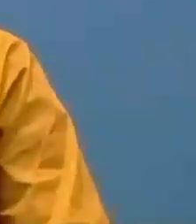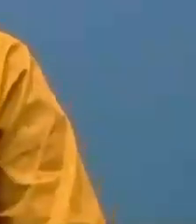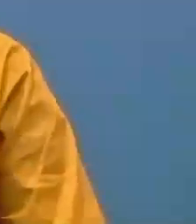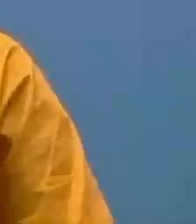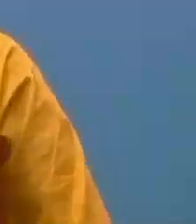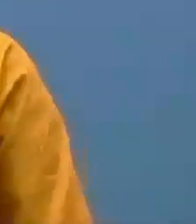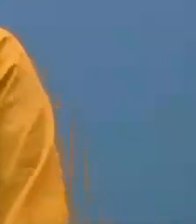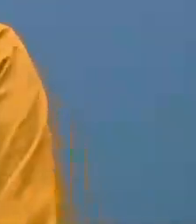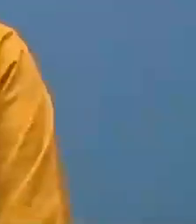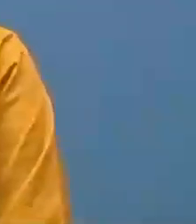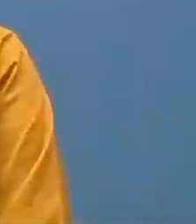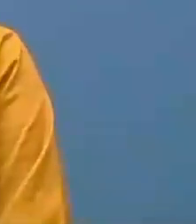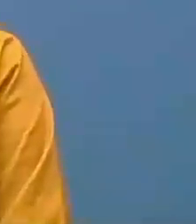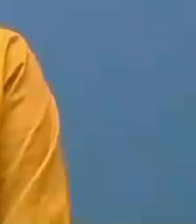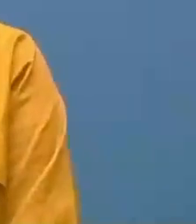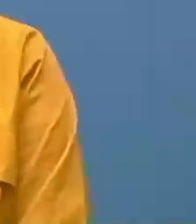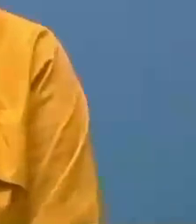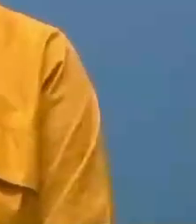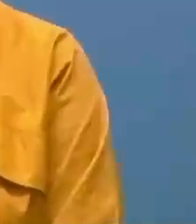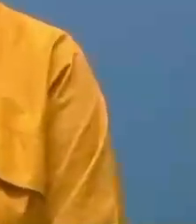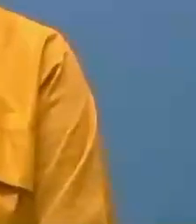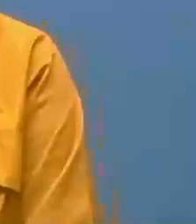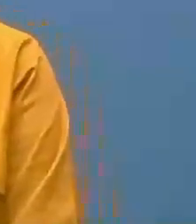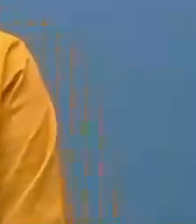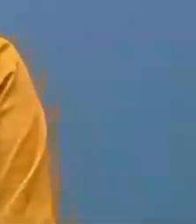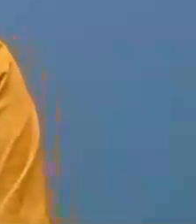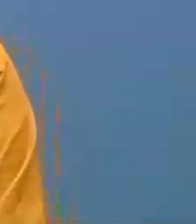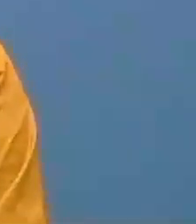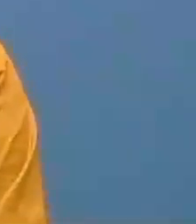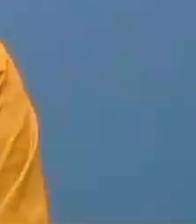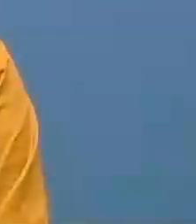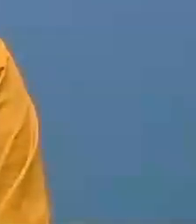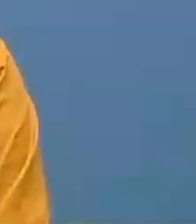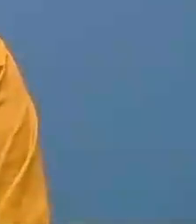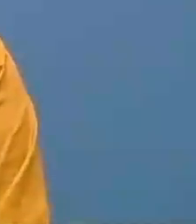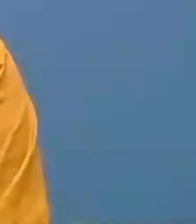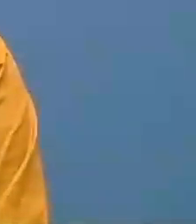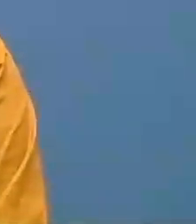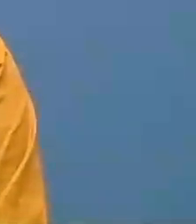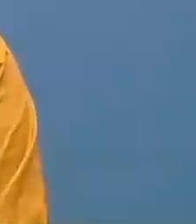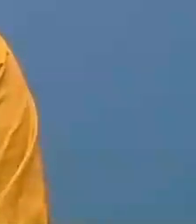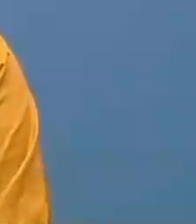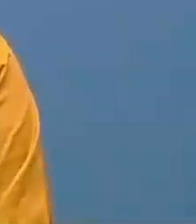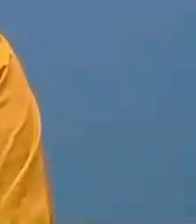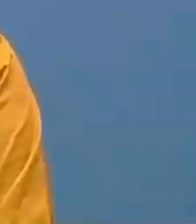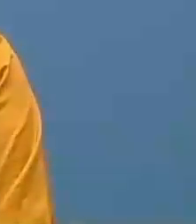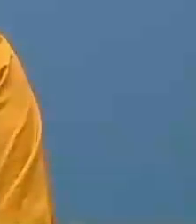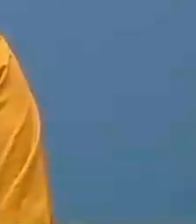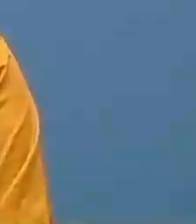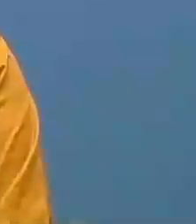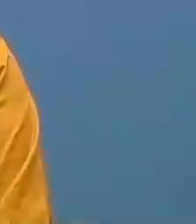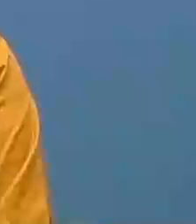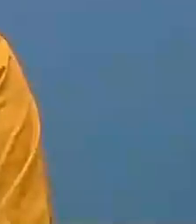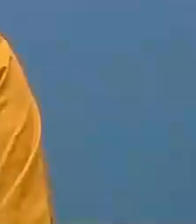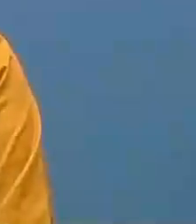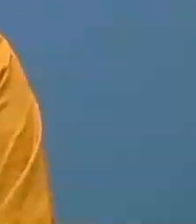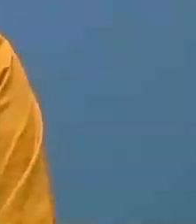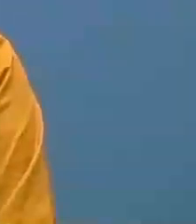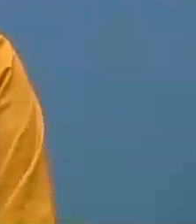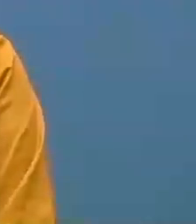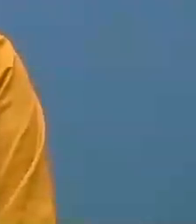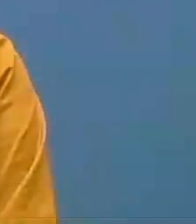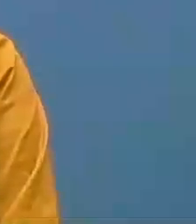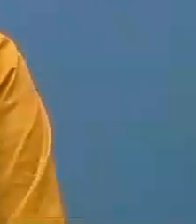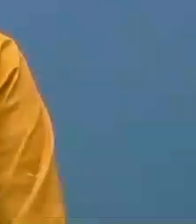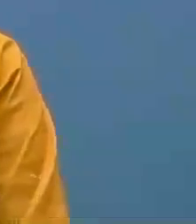今天我想要跟大家谈一些我们在人生当中遇见的问题，然后来看一下神想要给我们的答案